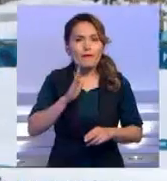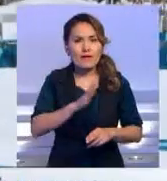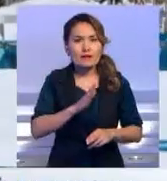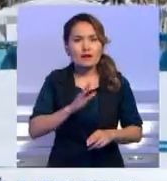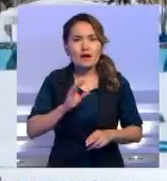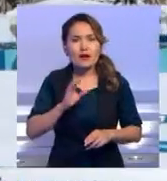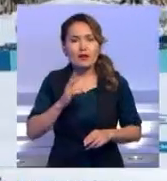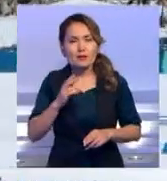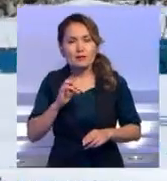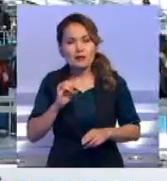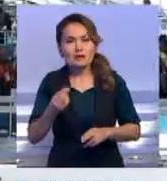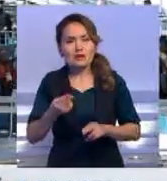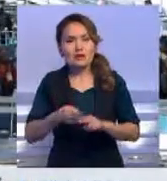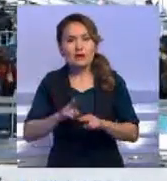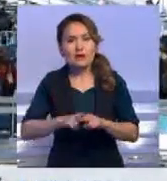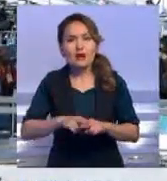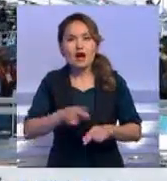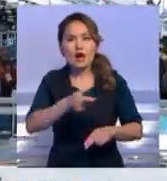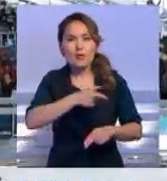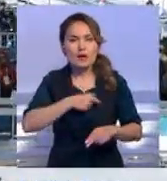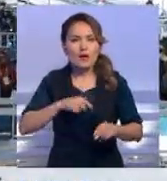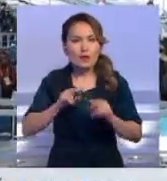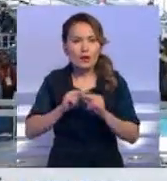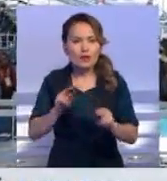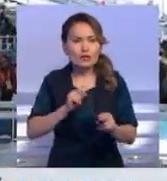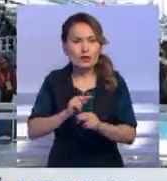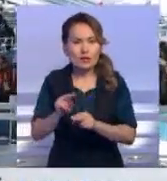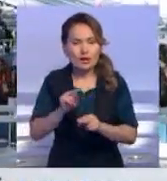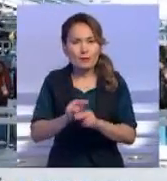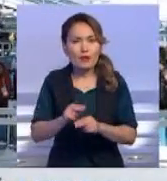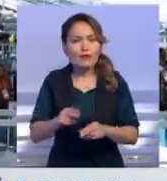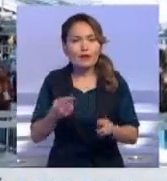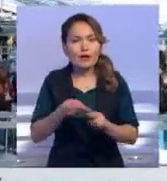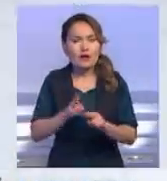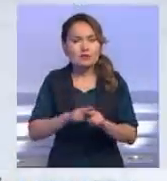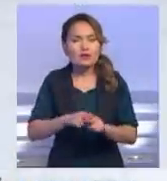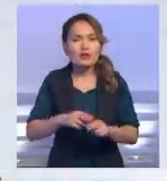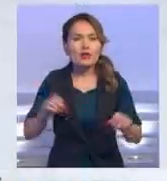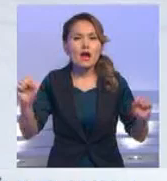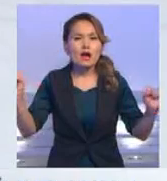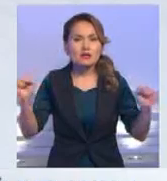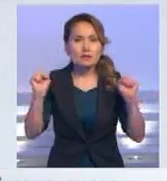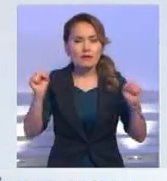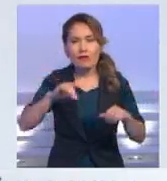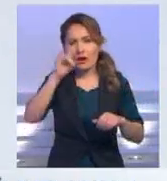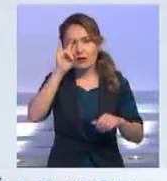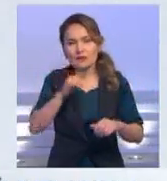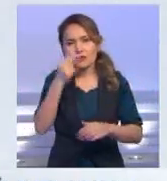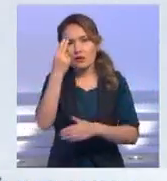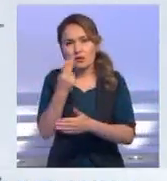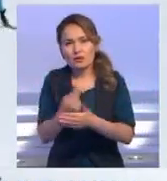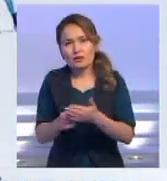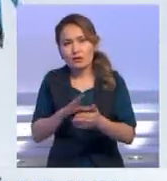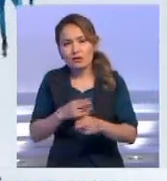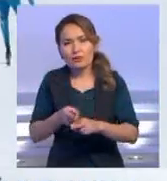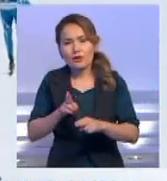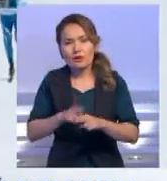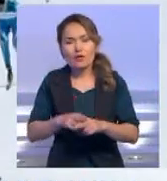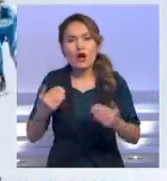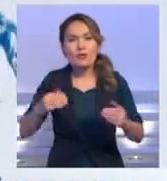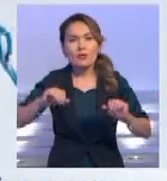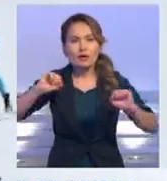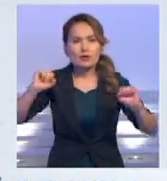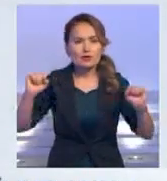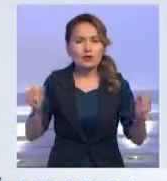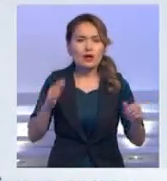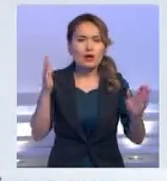Василий Коломийцтің айтуынша, Александр Калядиннің бүгінгі ойынына ауа райы да өз әсерін тигізбей қоймаған. Бүгін Пхенчханда күн күрт